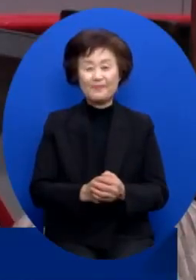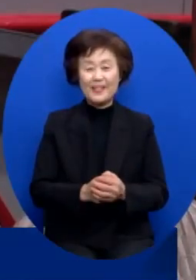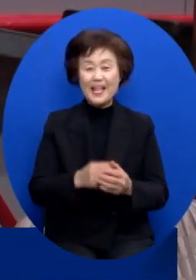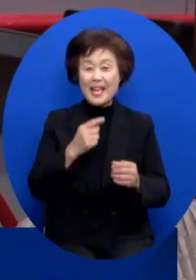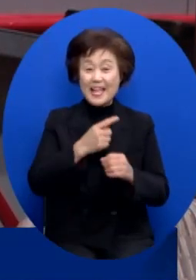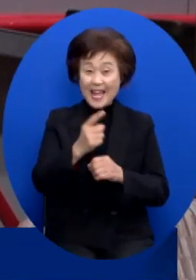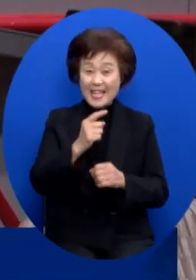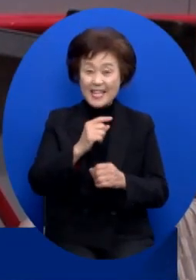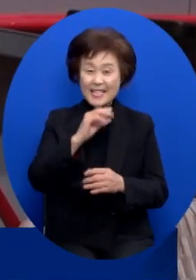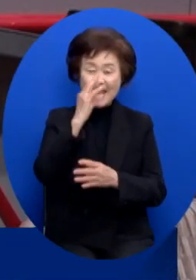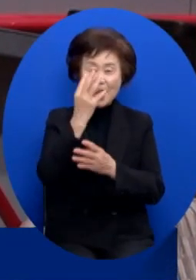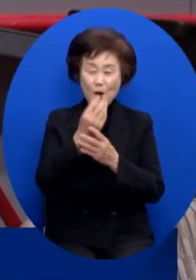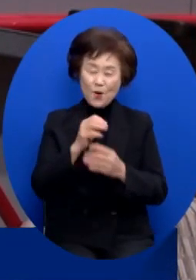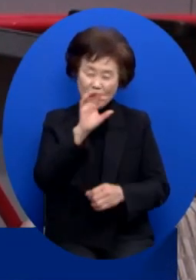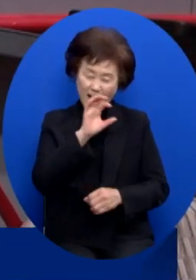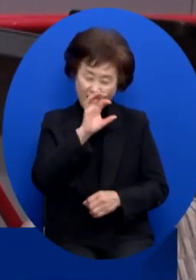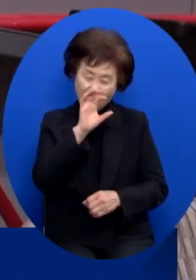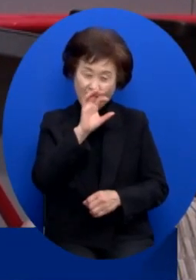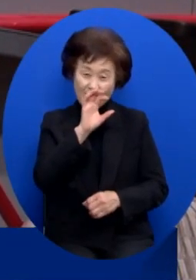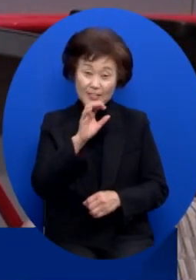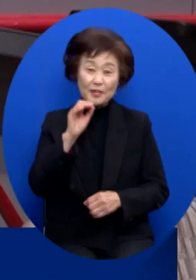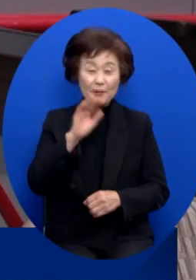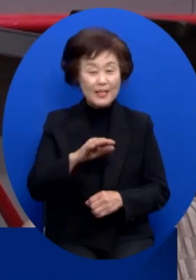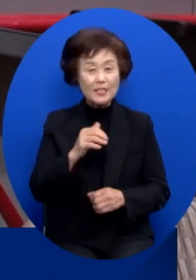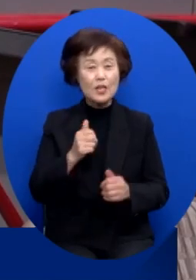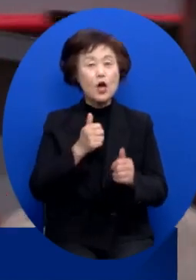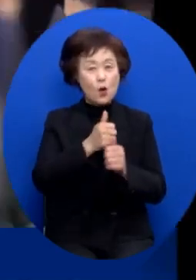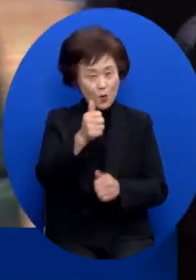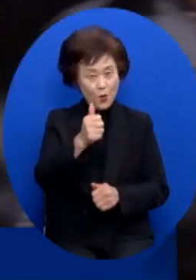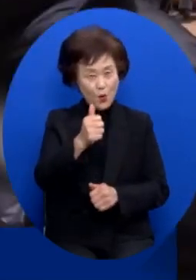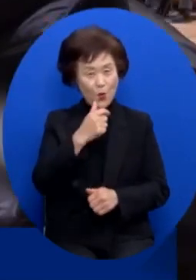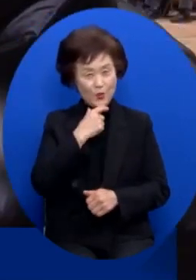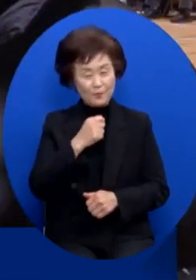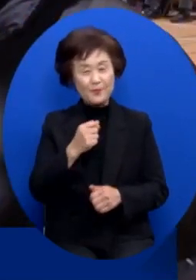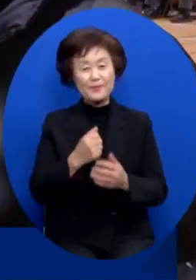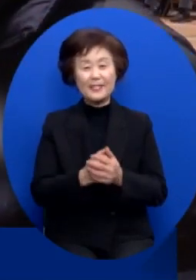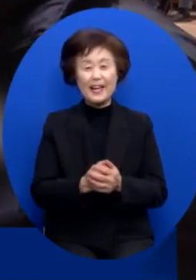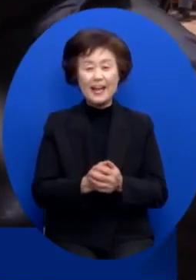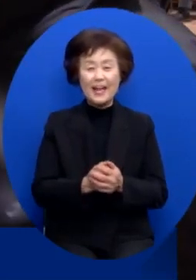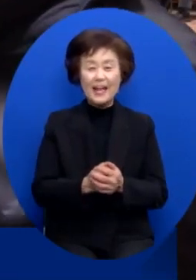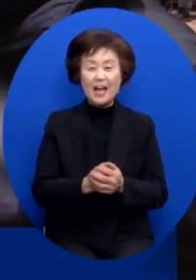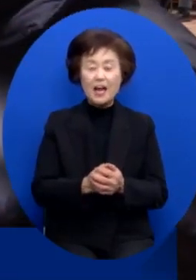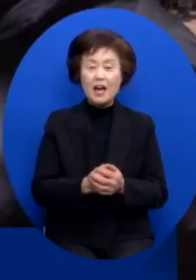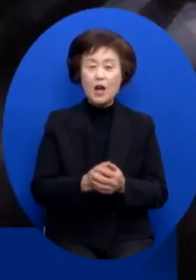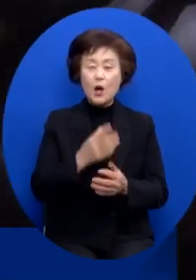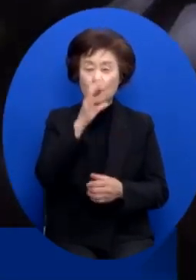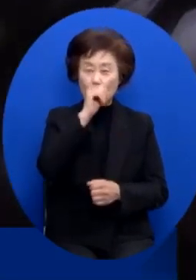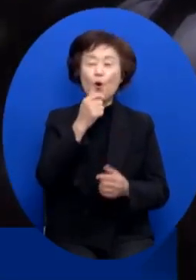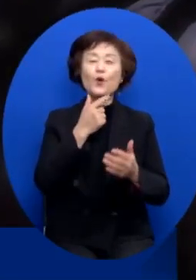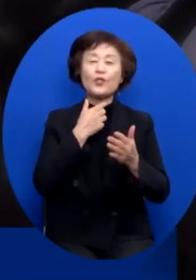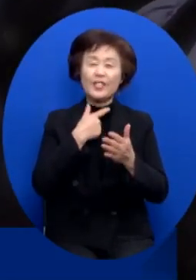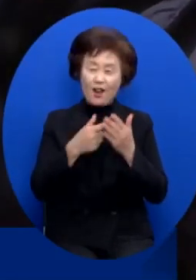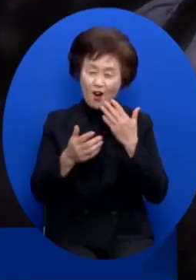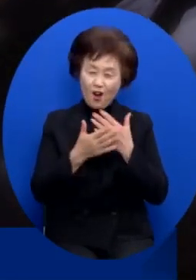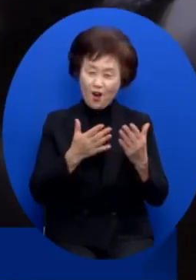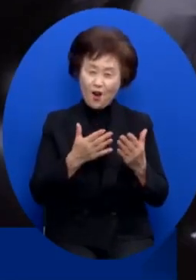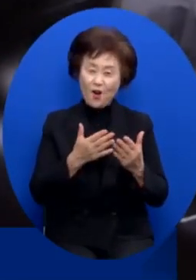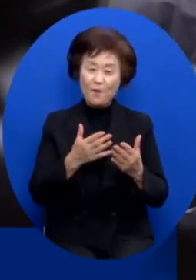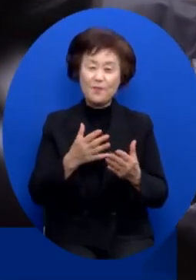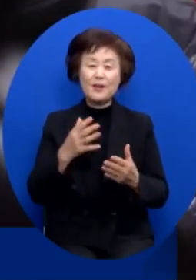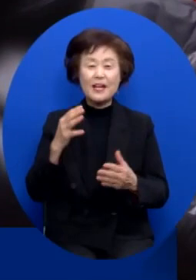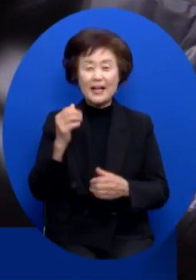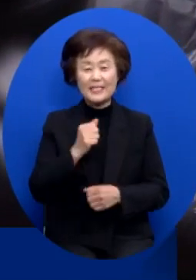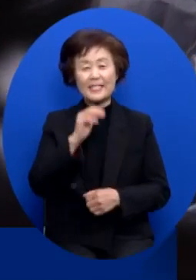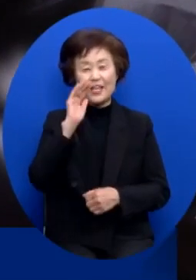농구 연습을 나 많이 해서 우승을 하도록 하겠습니다 되게 좋은 경험이 되었던 거 같습니다 올해 더 재밌는 대회가